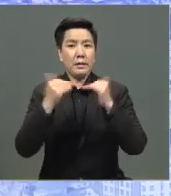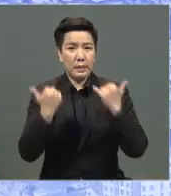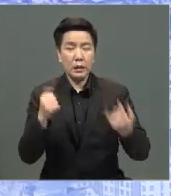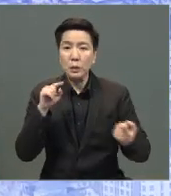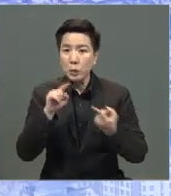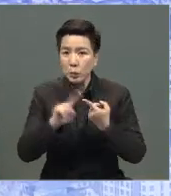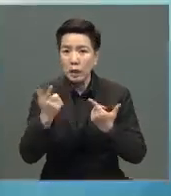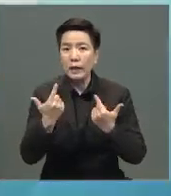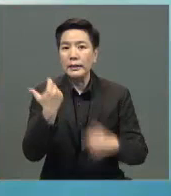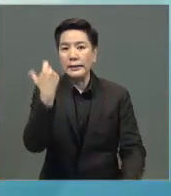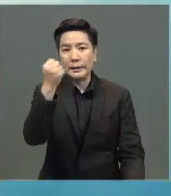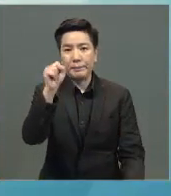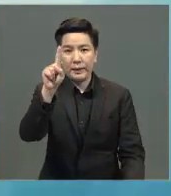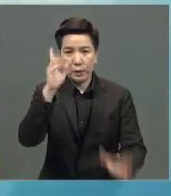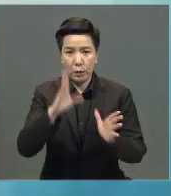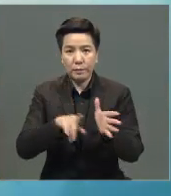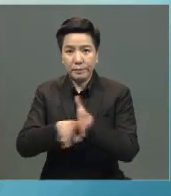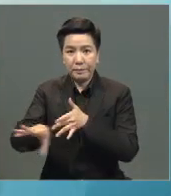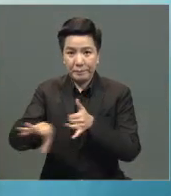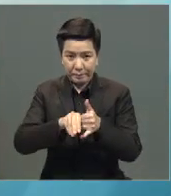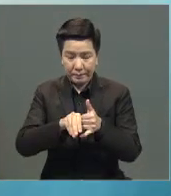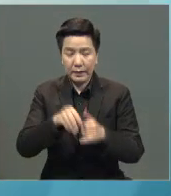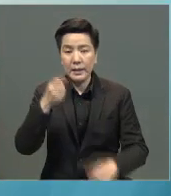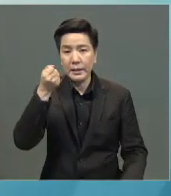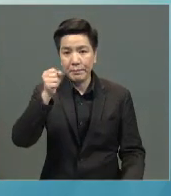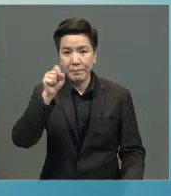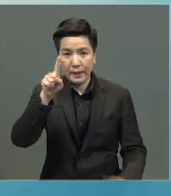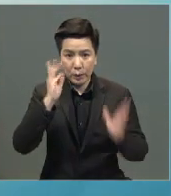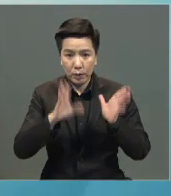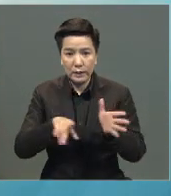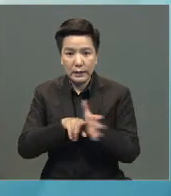ค่ะวันนี้ครับมารายงานตัวเลขที่เพิ่มขึ้นสำหรับวันนี้11รายครับเป็นเลข 2